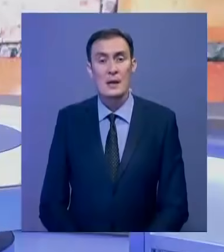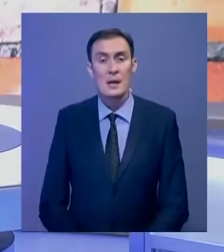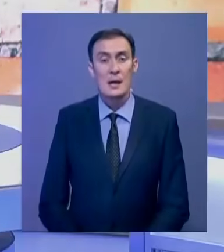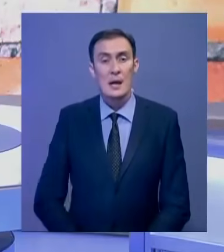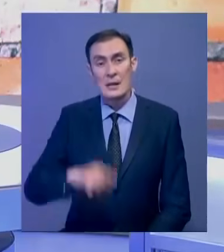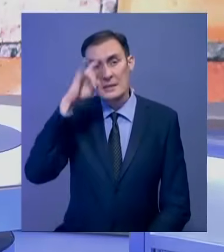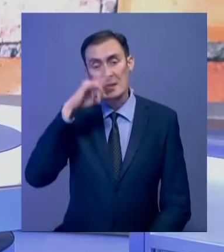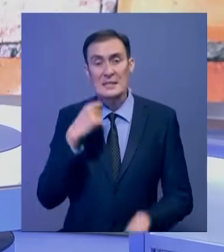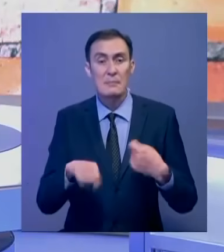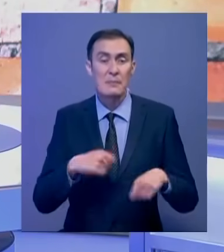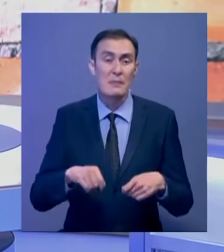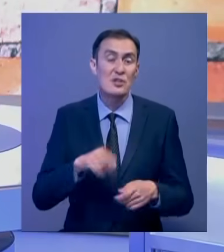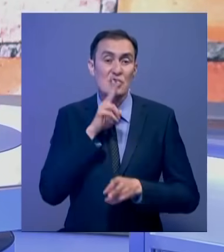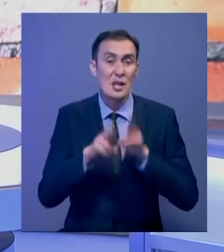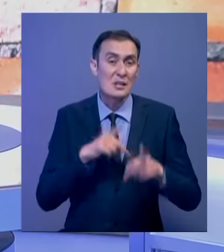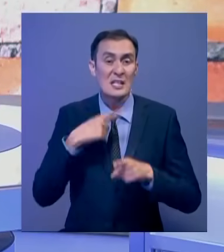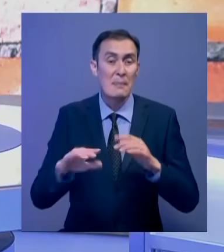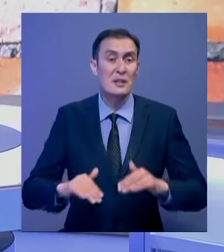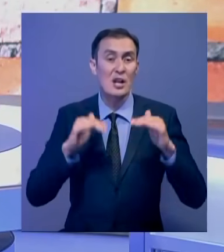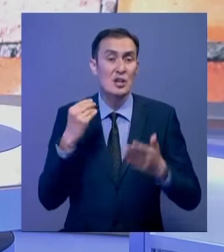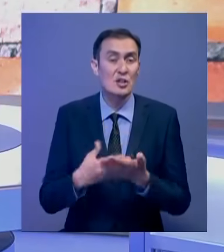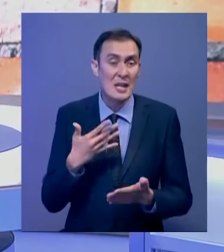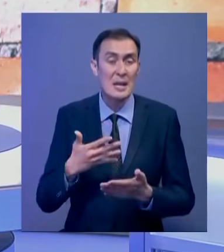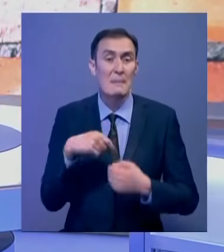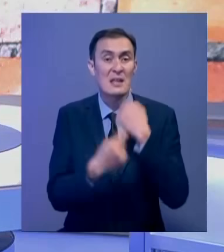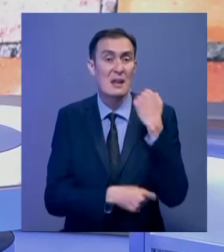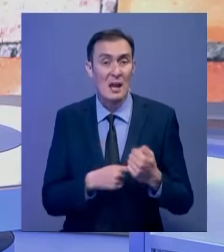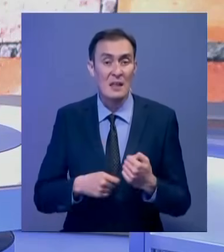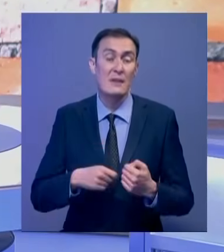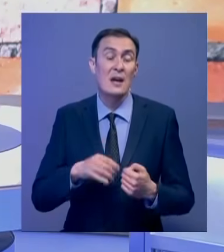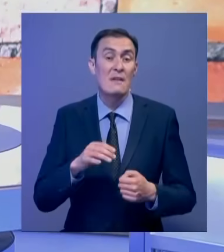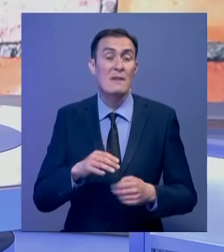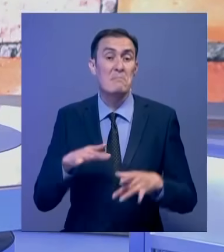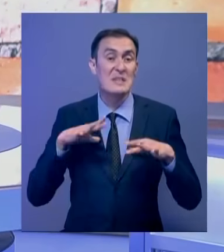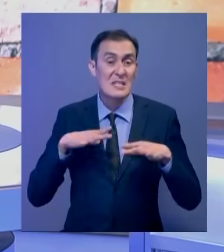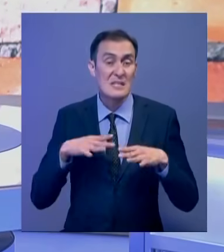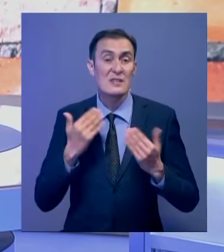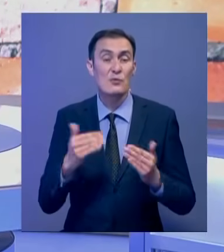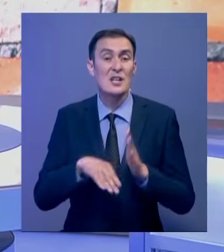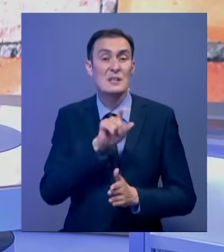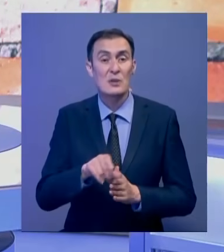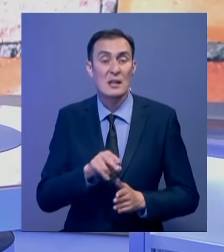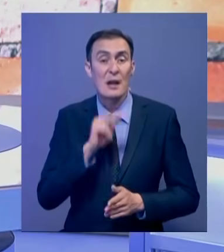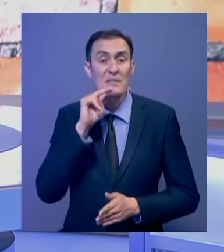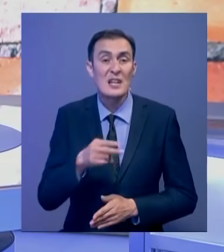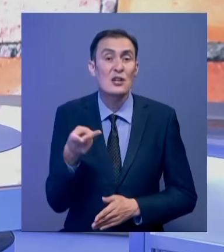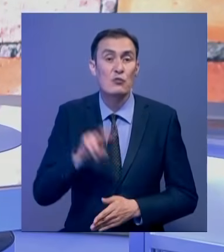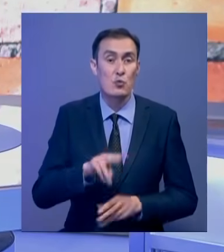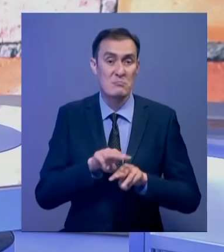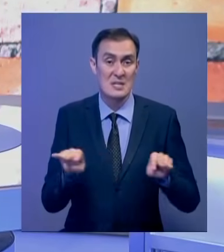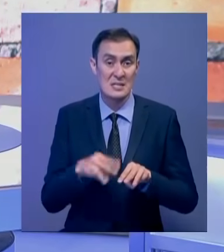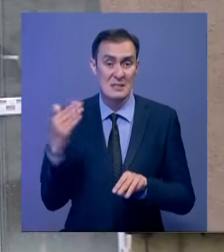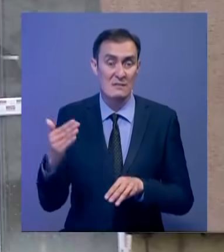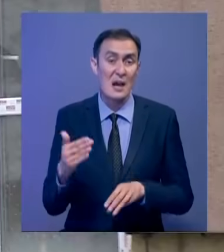Казахстанские предприниматели продолжают жаловаться на резкое подорожание сырья и материалов. В бездействии мажилисмены сегодня обвинили представителей сразу двух